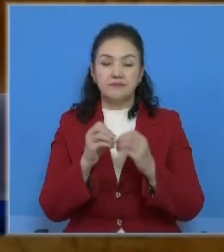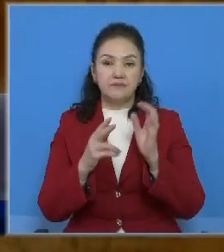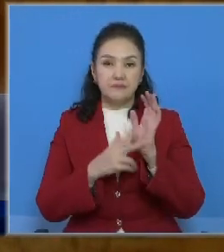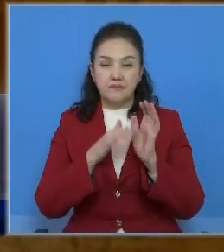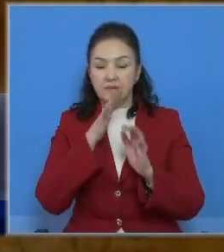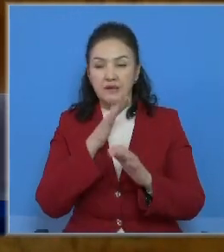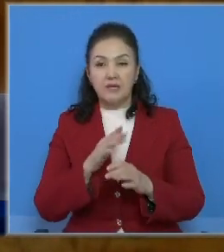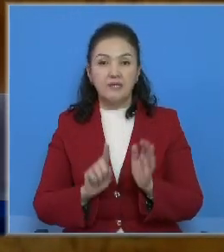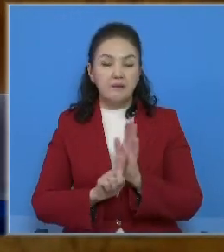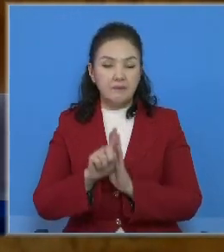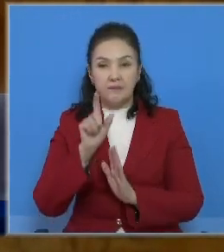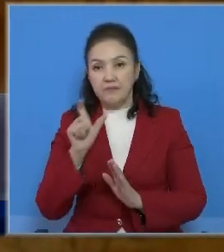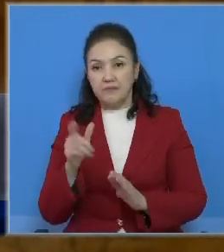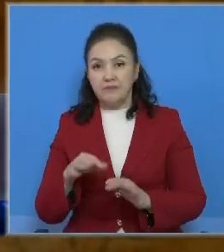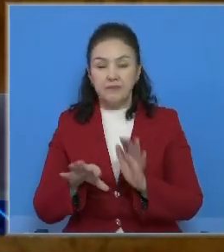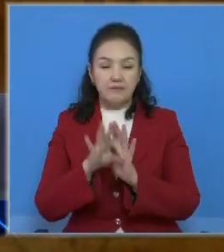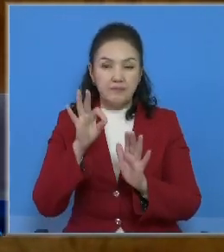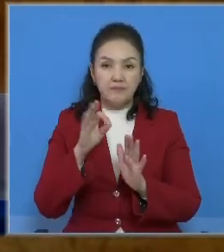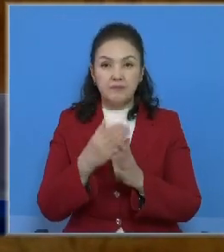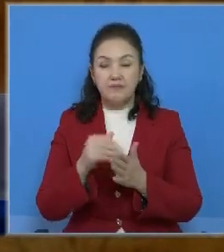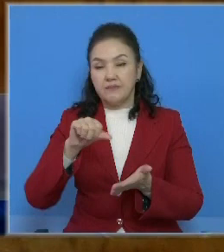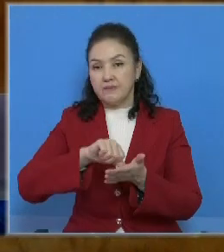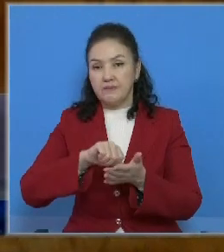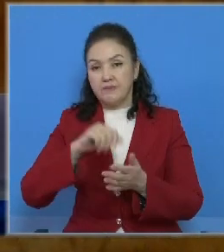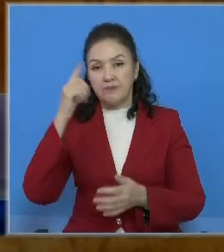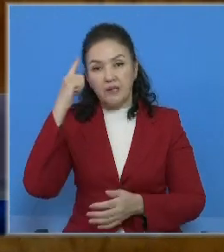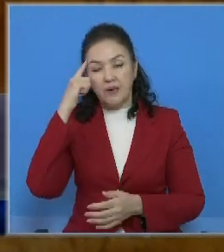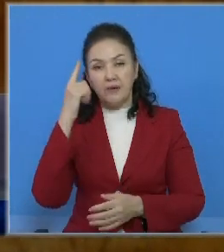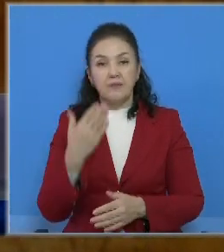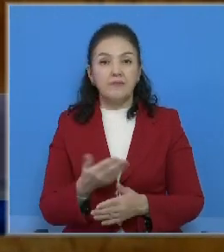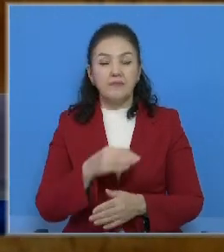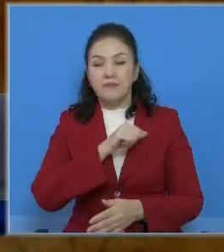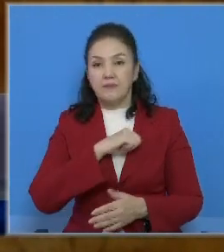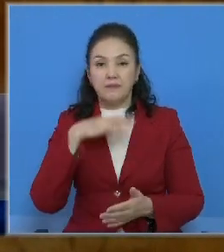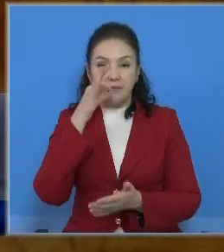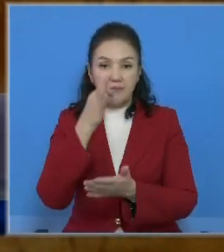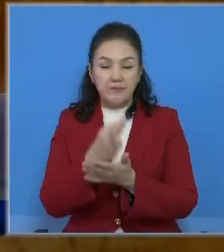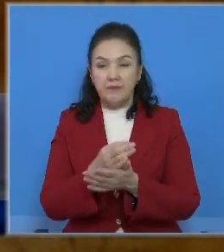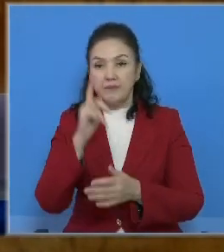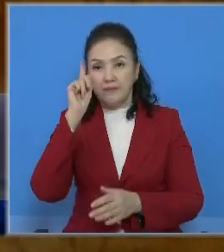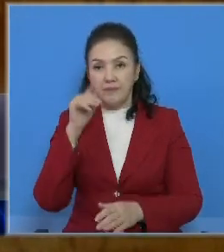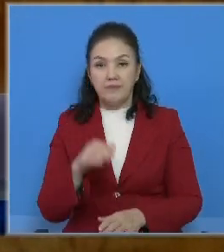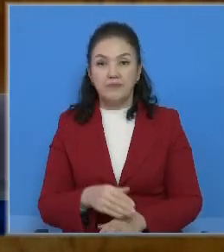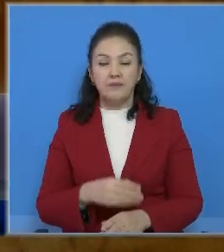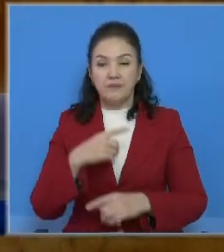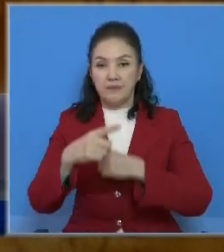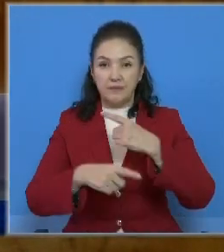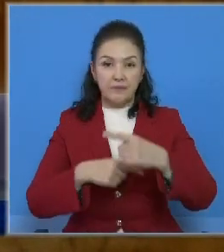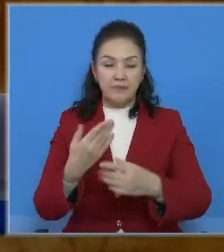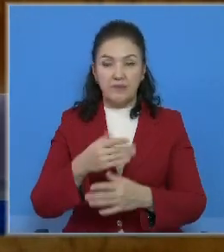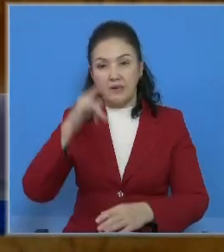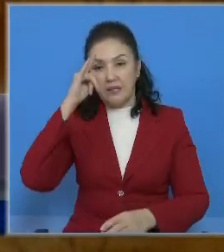келген азаматтардан бастап осы сайлауға қатысады деп ойлаймын және өзінің жауапкершілігін білдіріп, болашақ